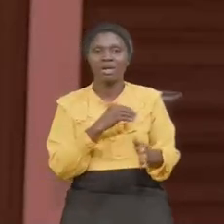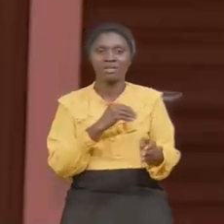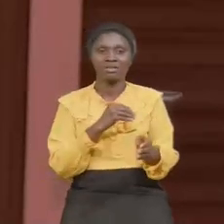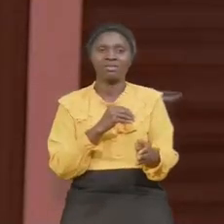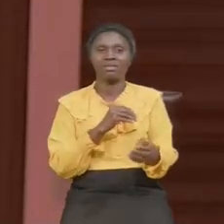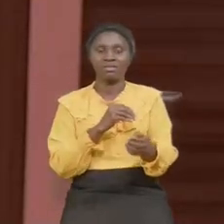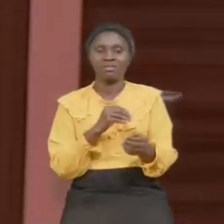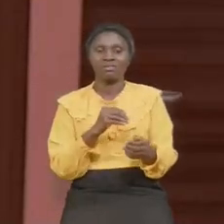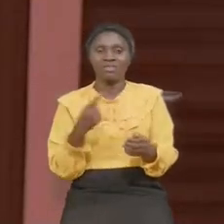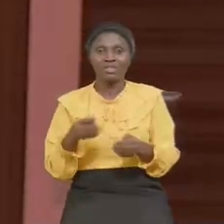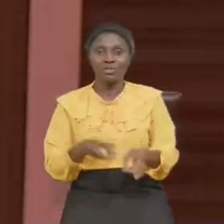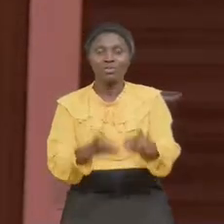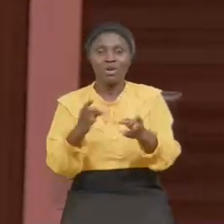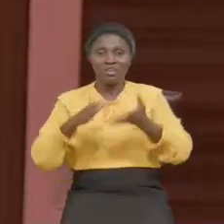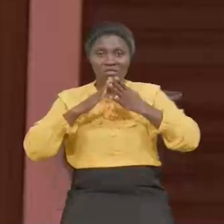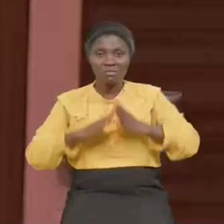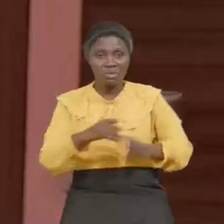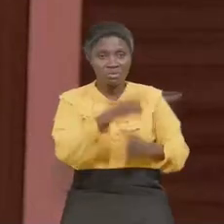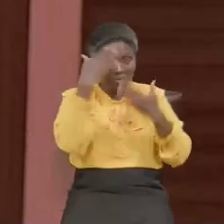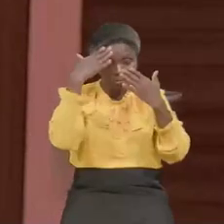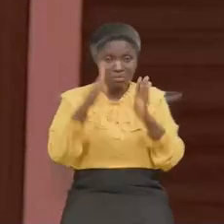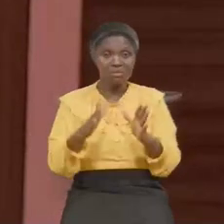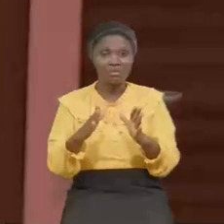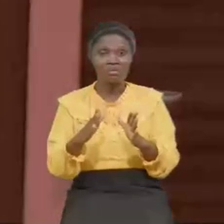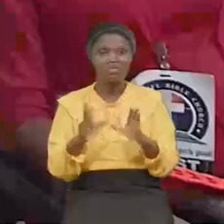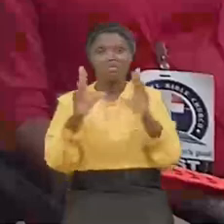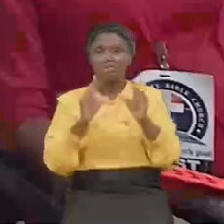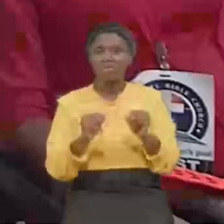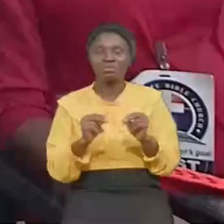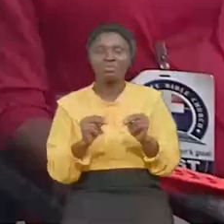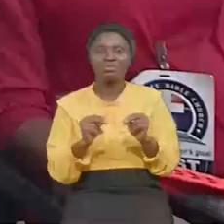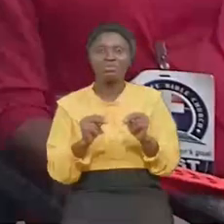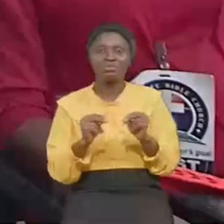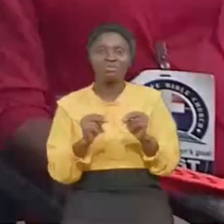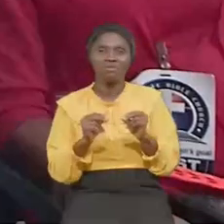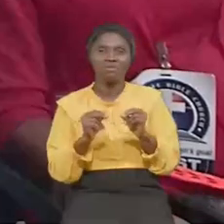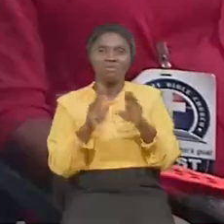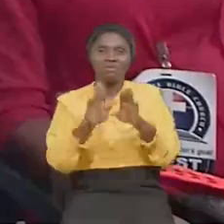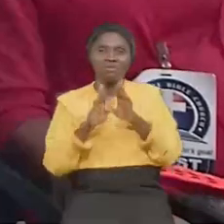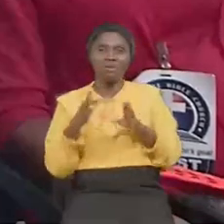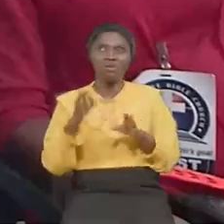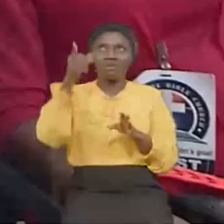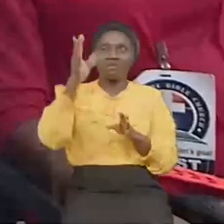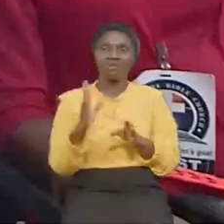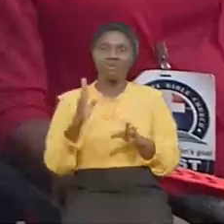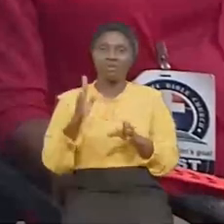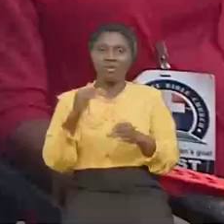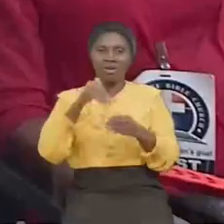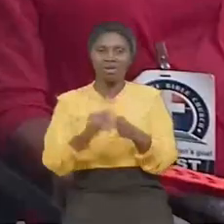de la paix. Il n'y a pas de crainte de Dieu devant leurs